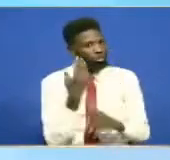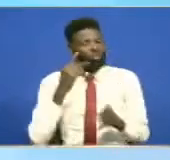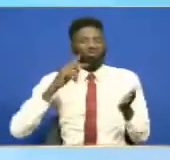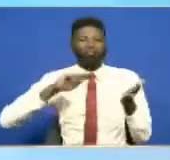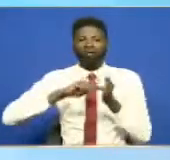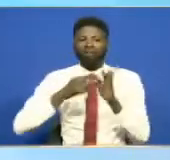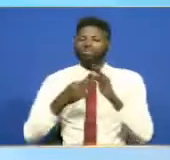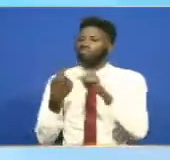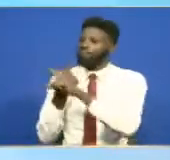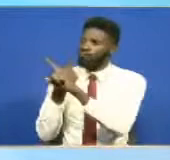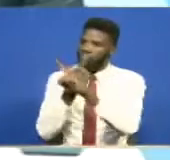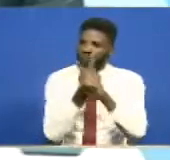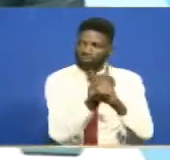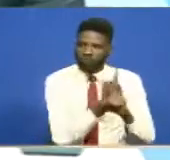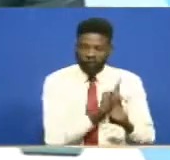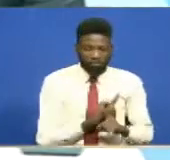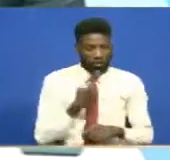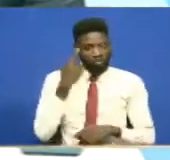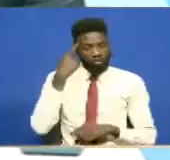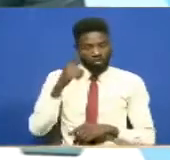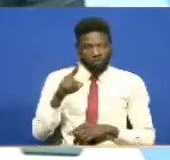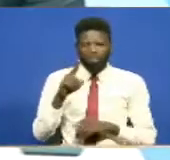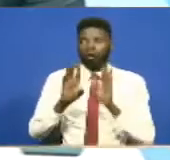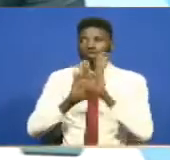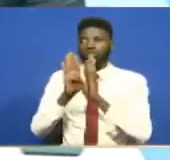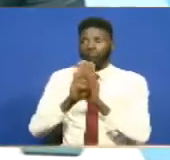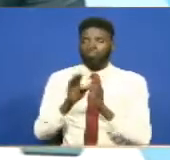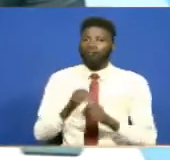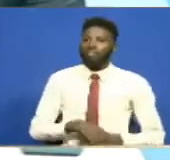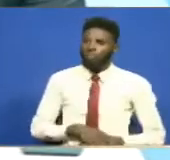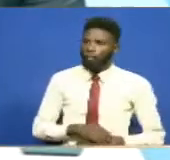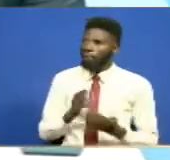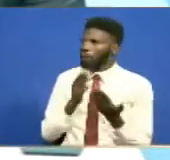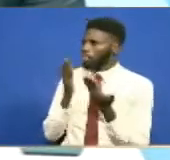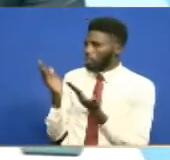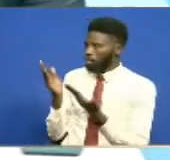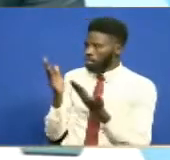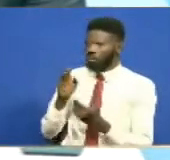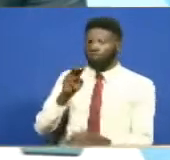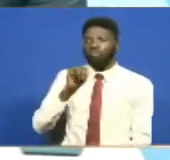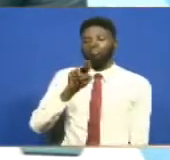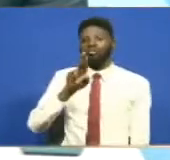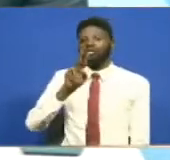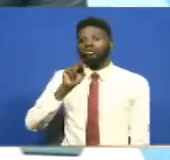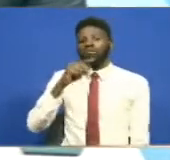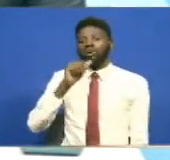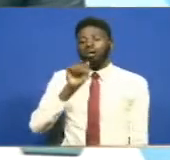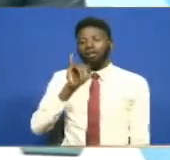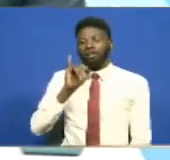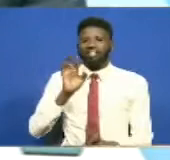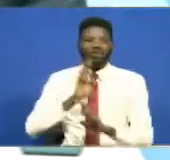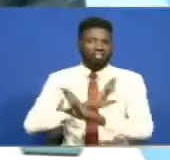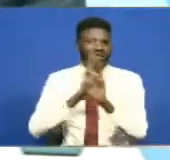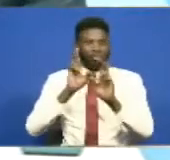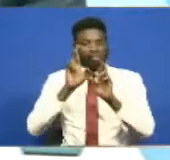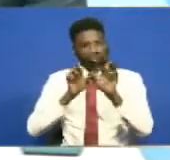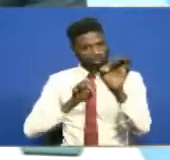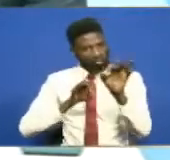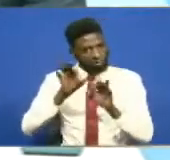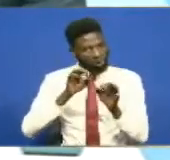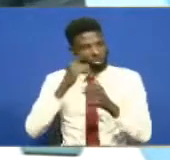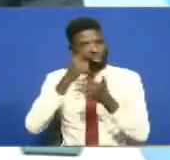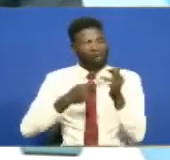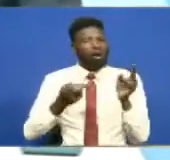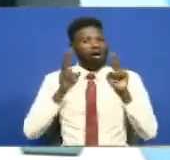maendeleo. Na sasa nafahamisha kwamba ripota wetu Gladys Mungai amejiandaa kabisa kutueleza ni yapi ambayo yanajiri kwa sasa